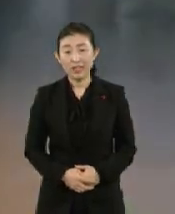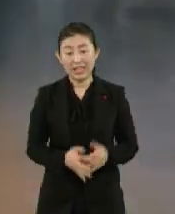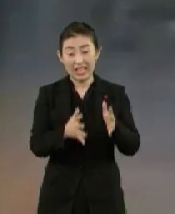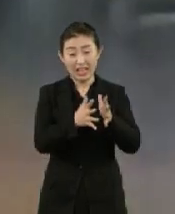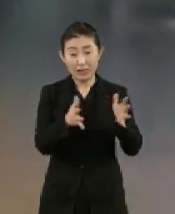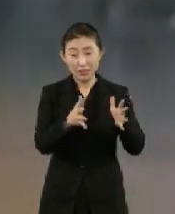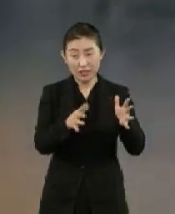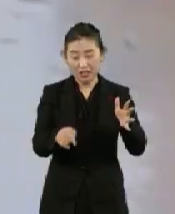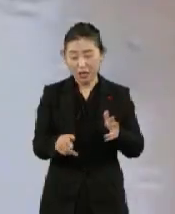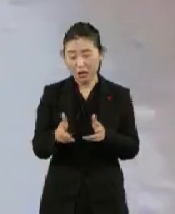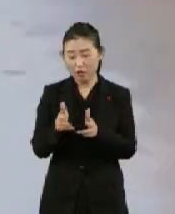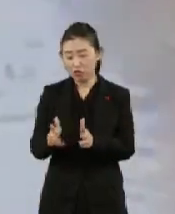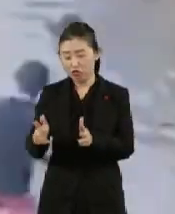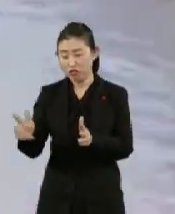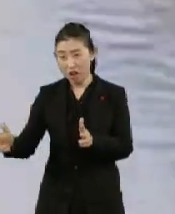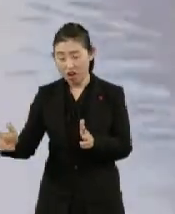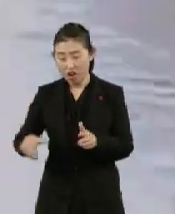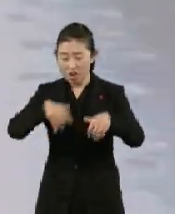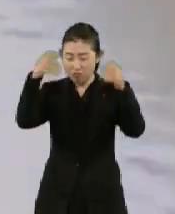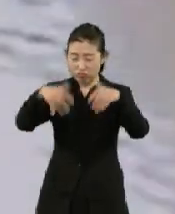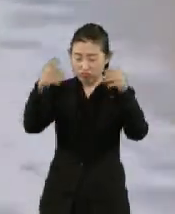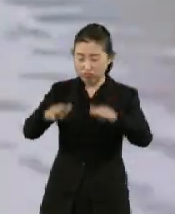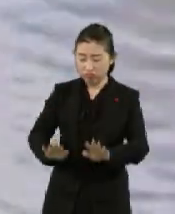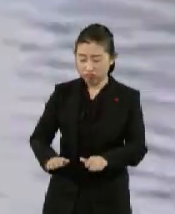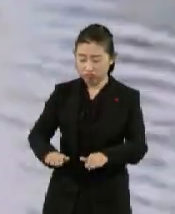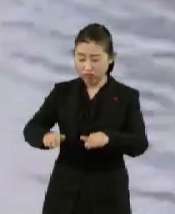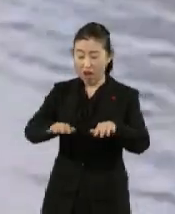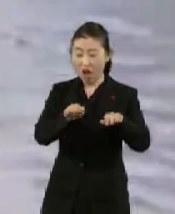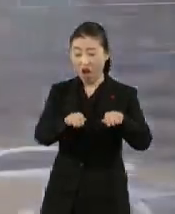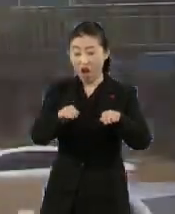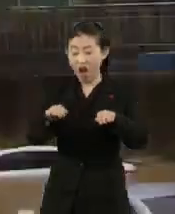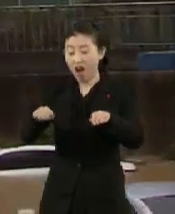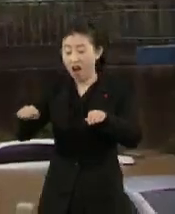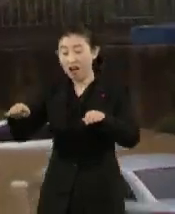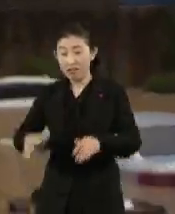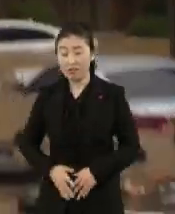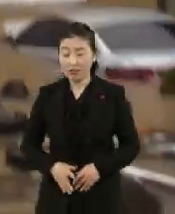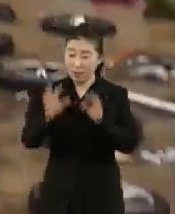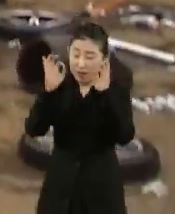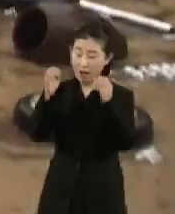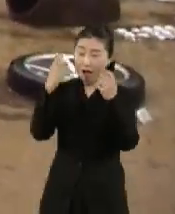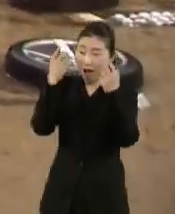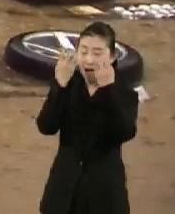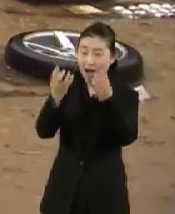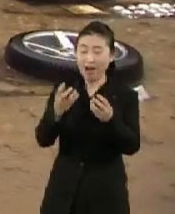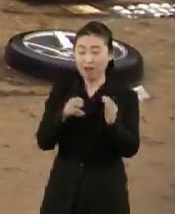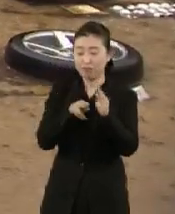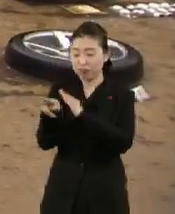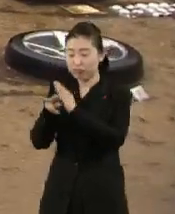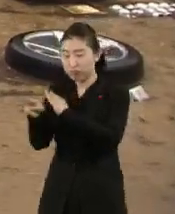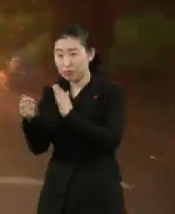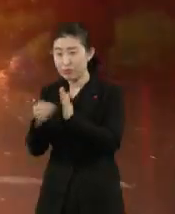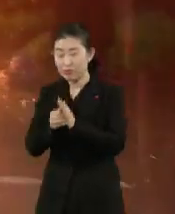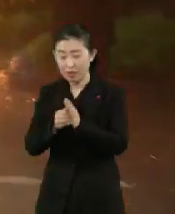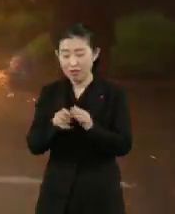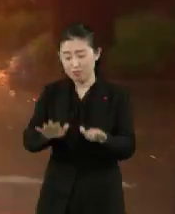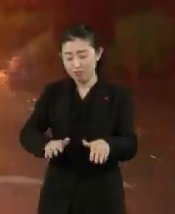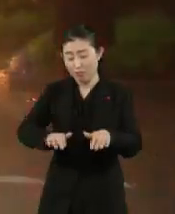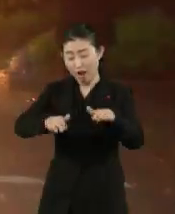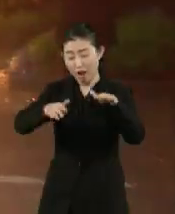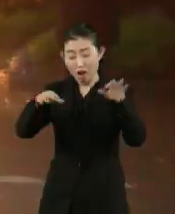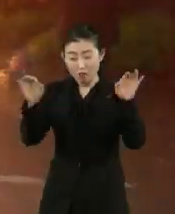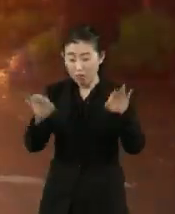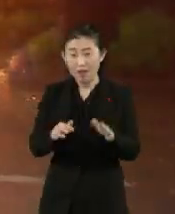아파트 단지에 빗물이 고이더니 차량들이 둥둥 떠다닙니다. 깜짝 놀란 주민들이 대피했지만 아파트는 순식간에